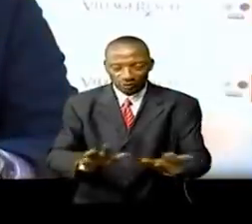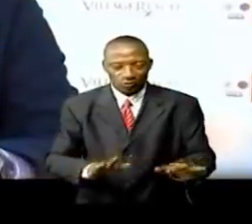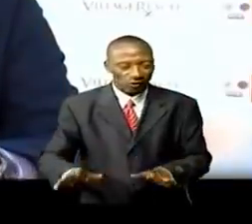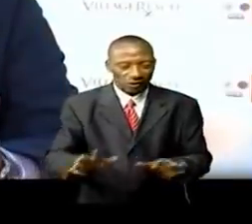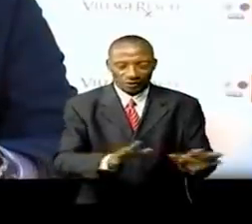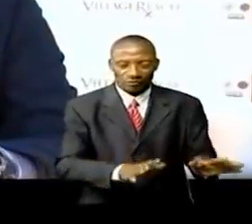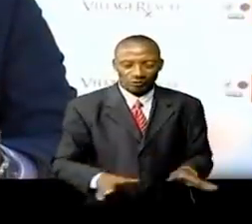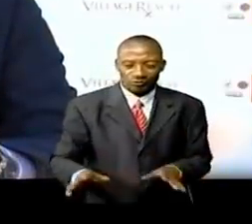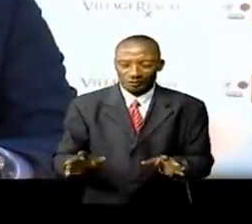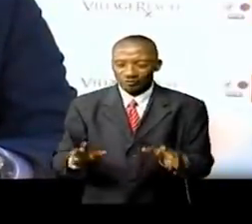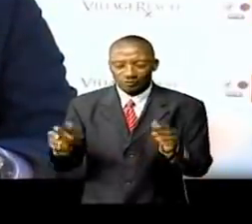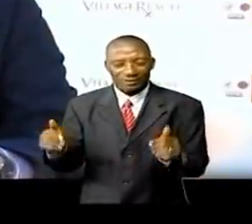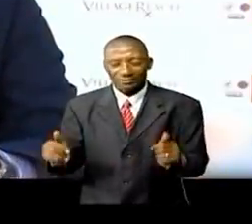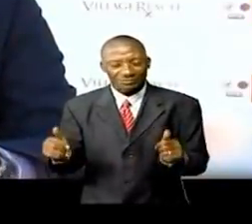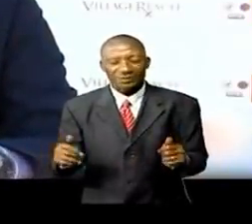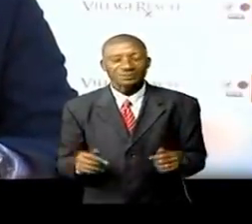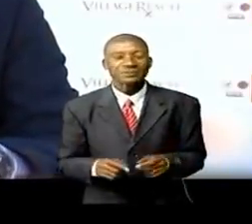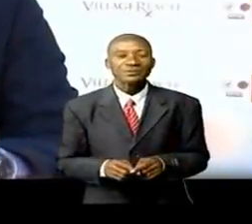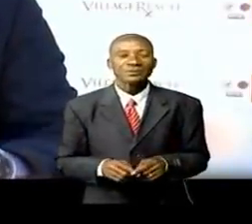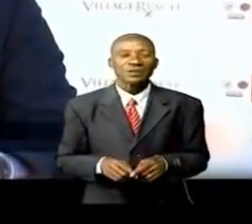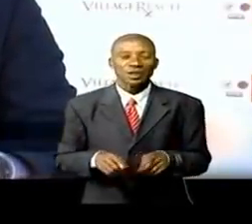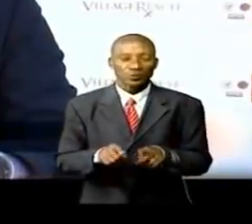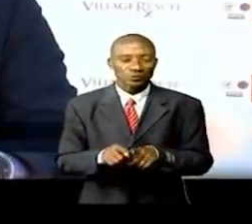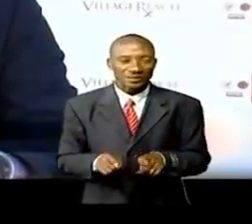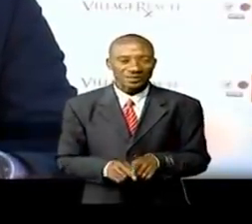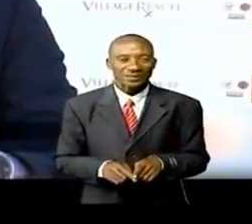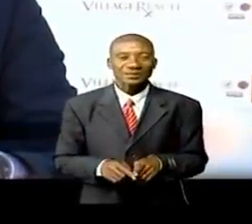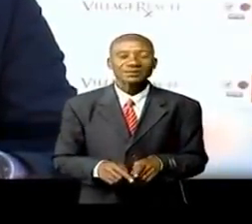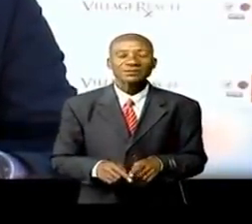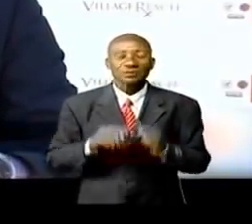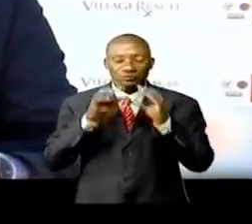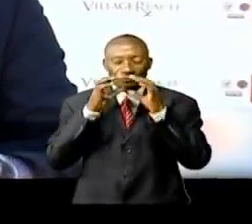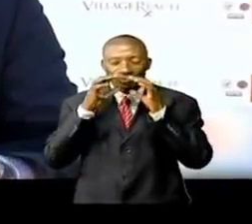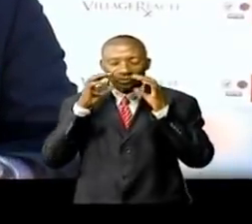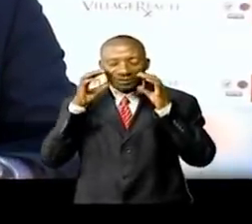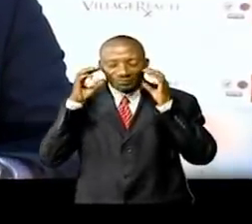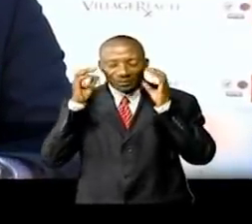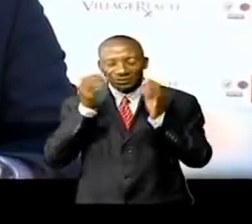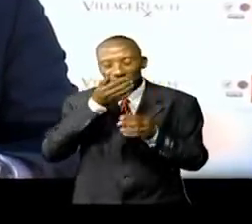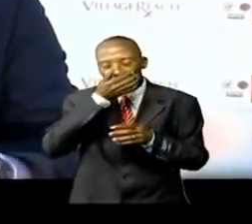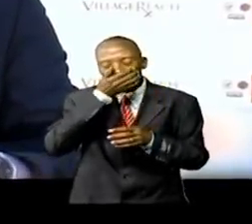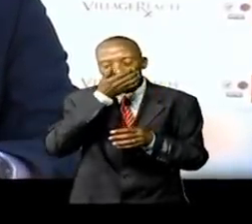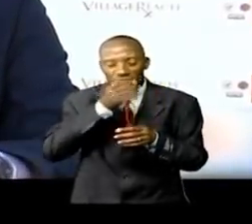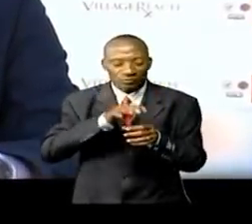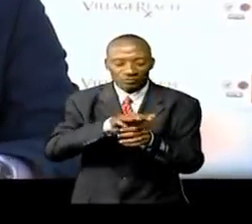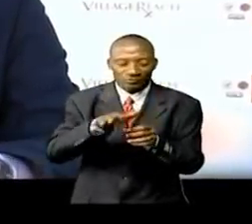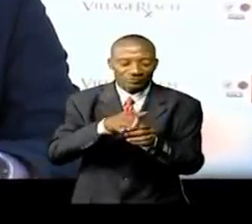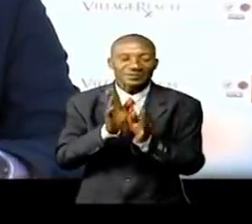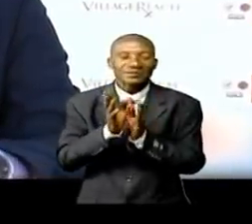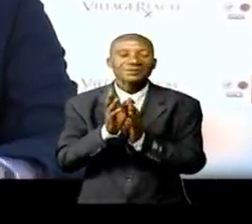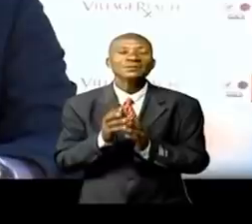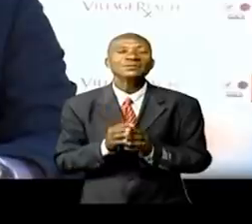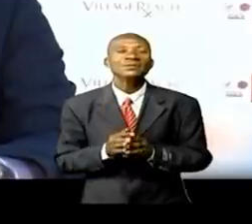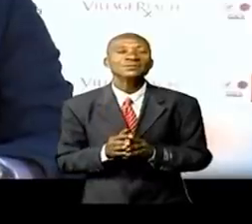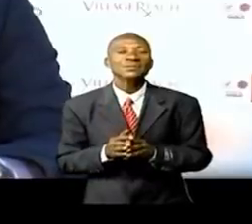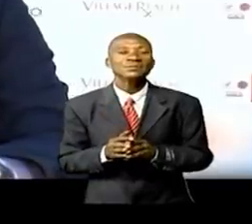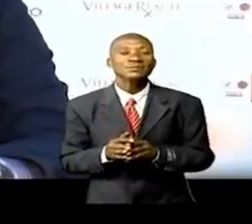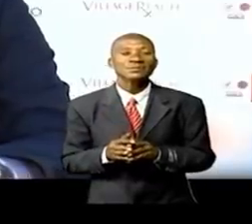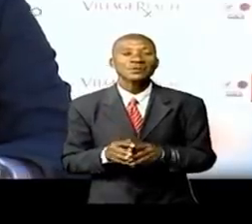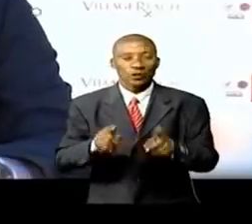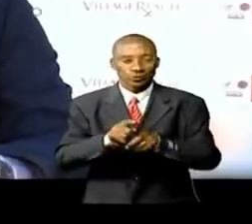le gouvernement a décidé que ce qui est le plus important, c'est la